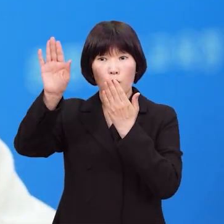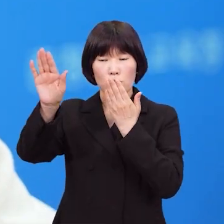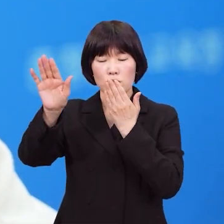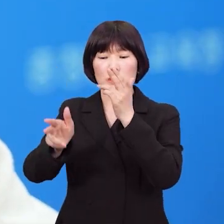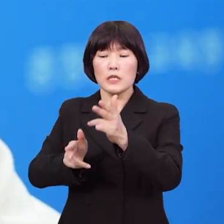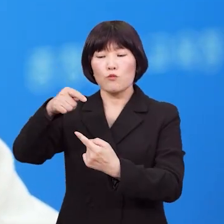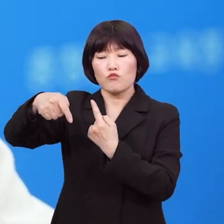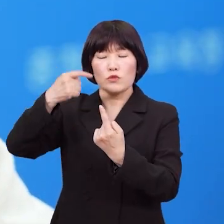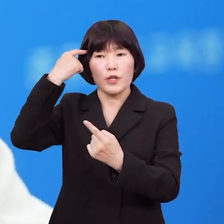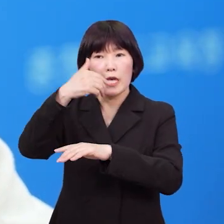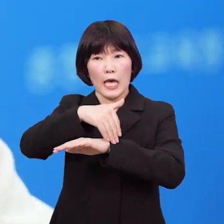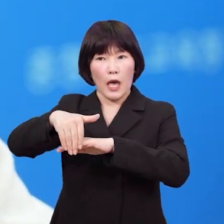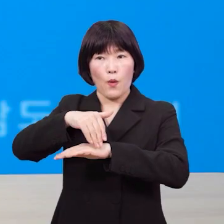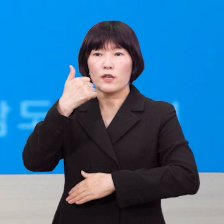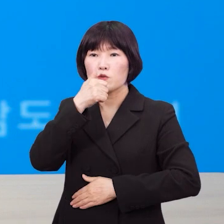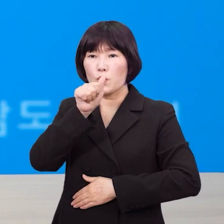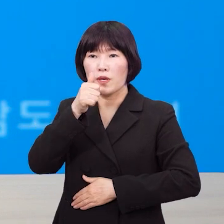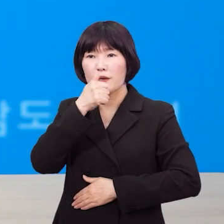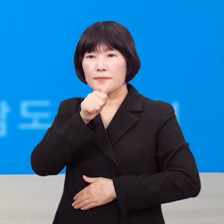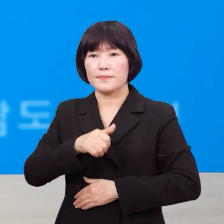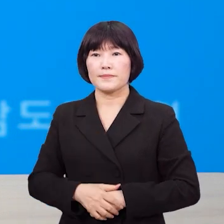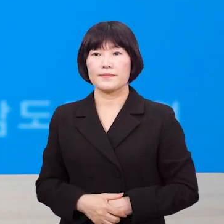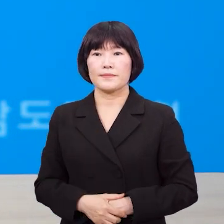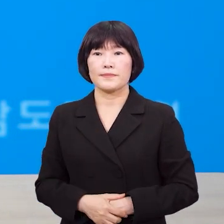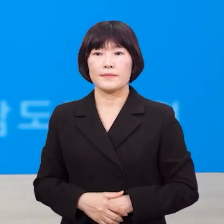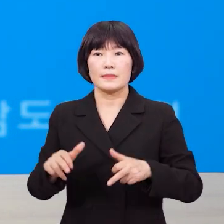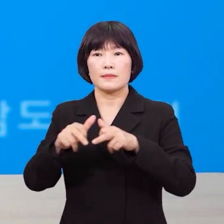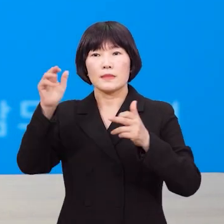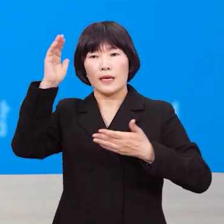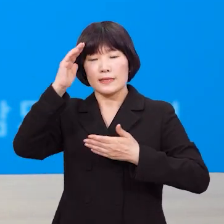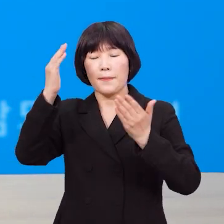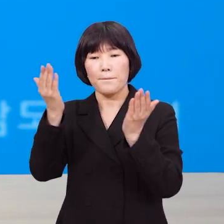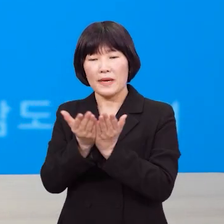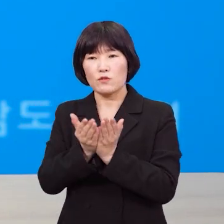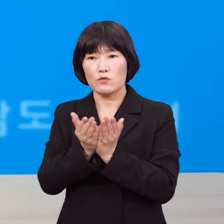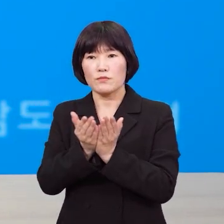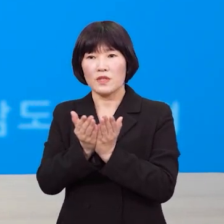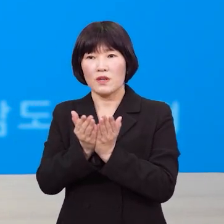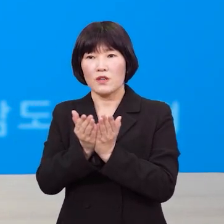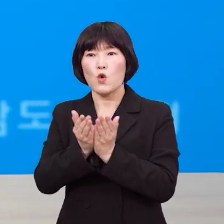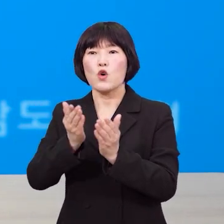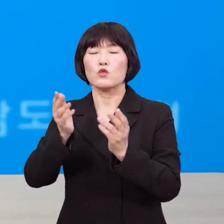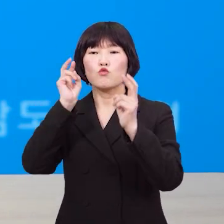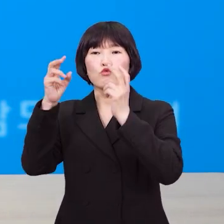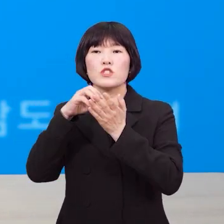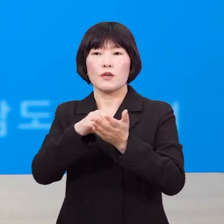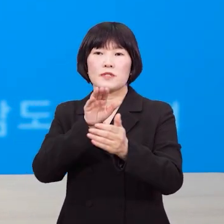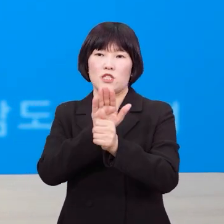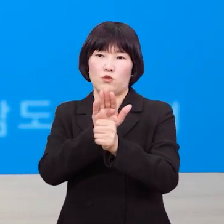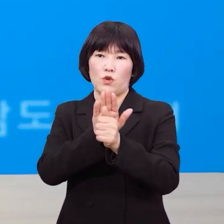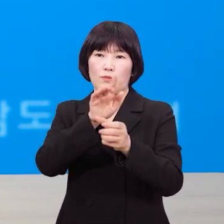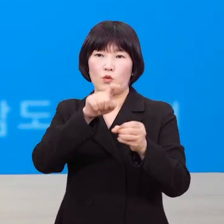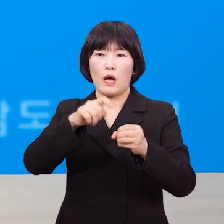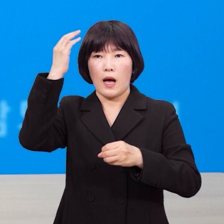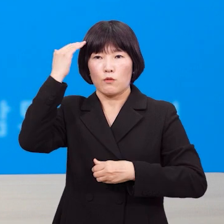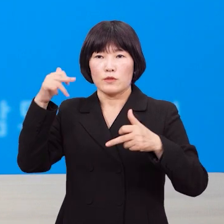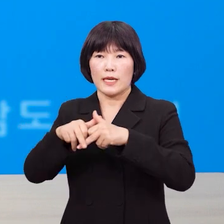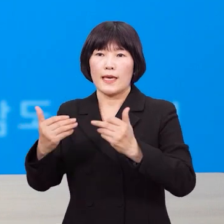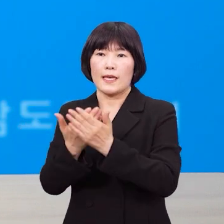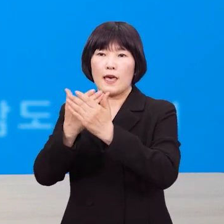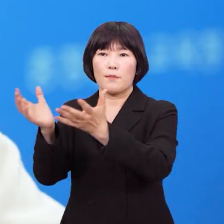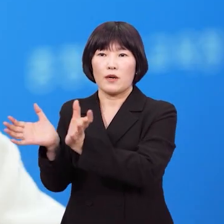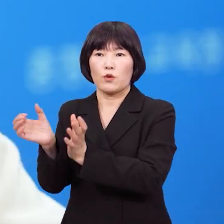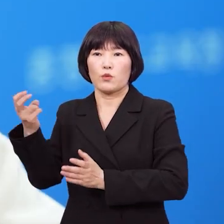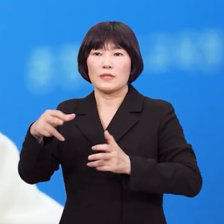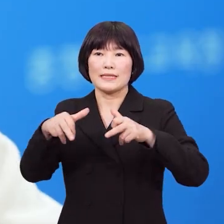운영 계획을 소개해 주세요. 장애학생 맞춤형 취업 지원을 위하여 한국장애인개발원 그리고 장애인 고용공단